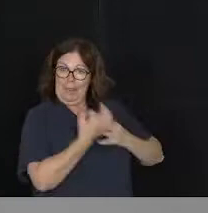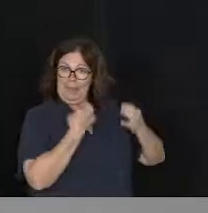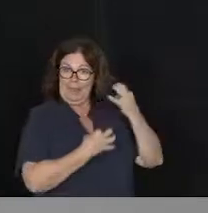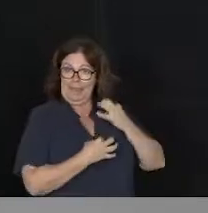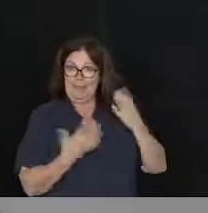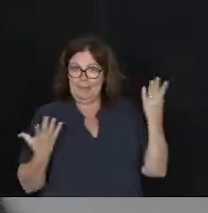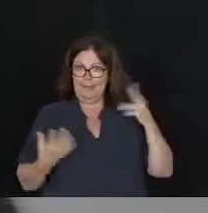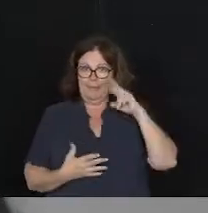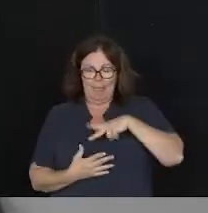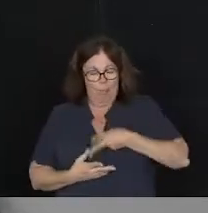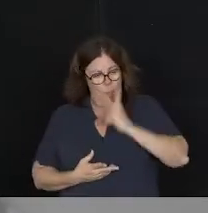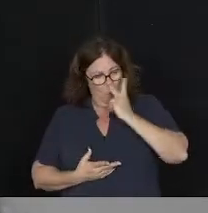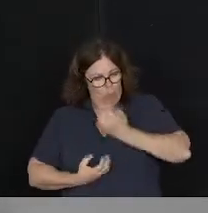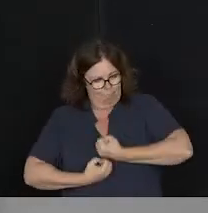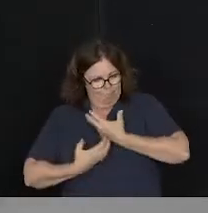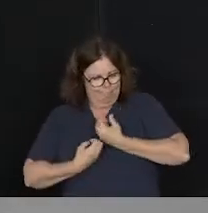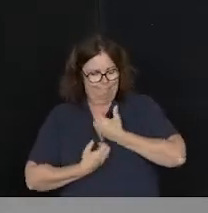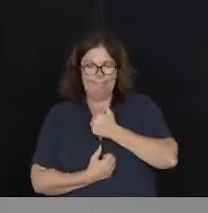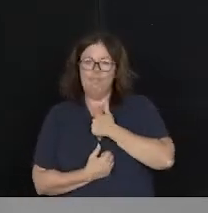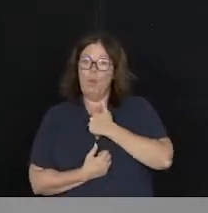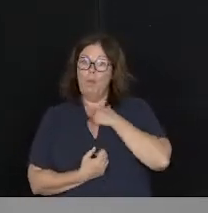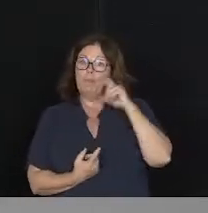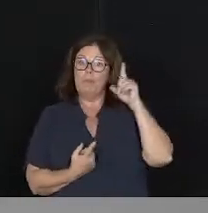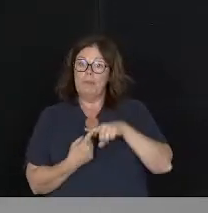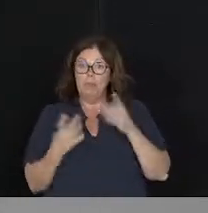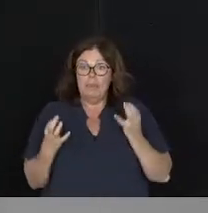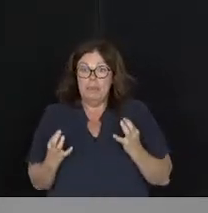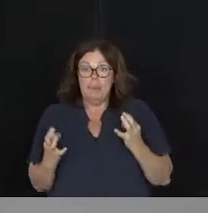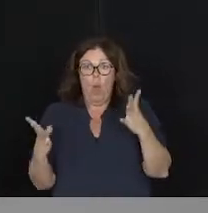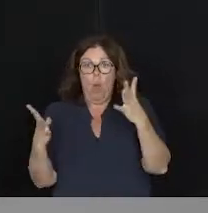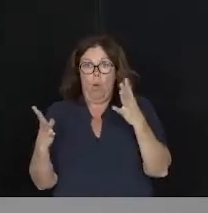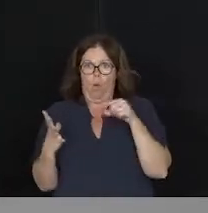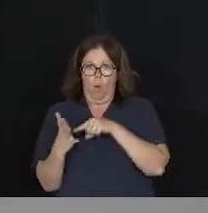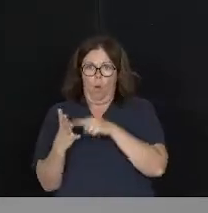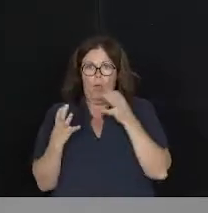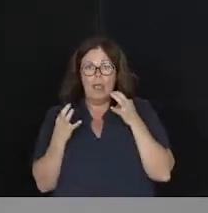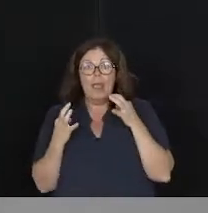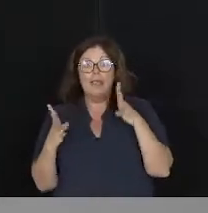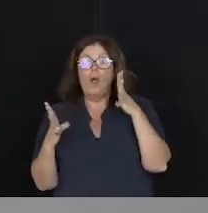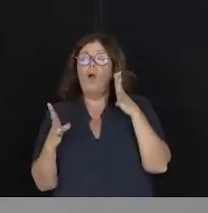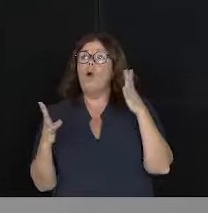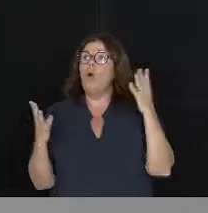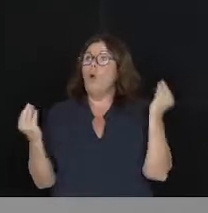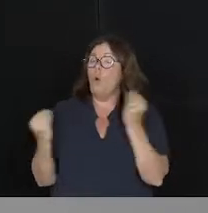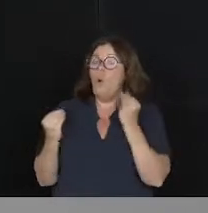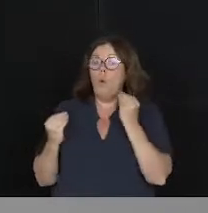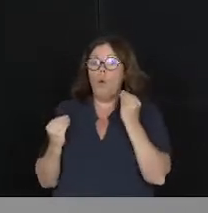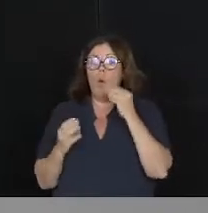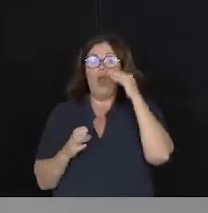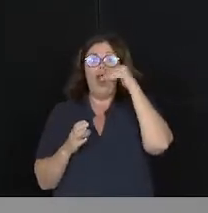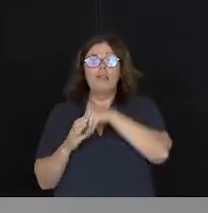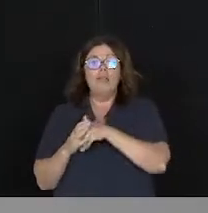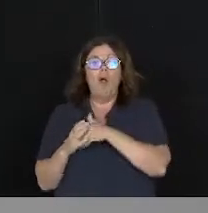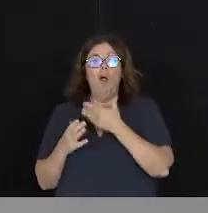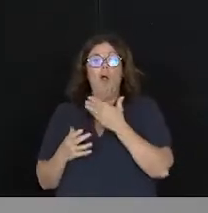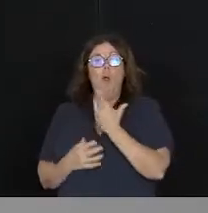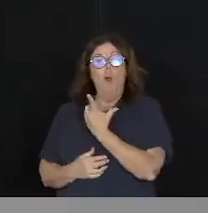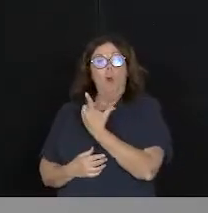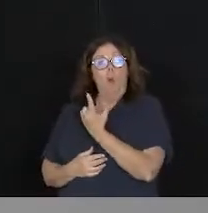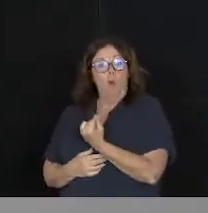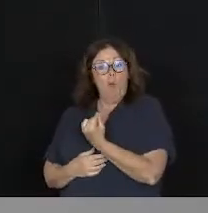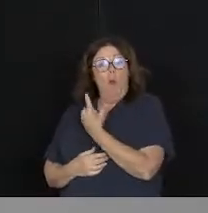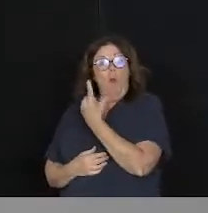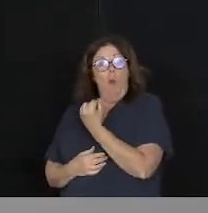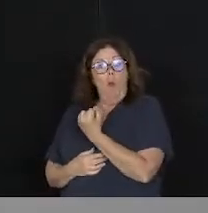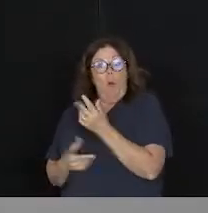ma communication est centrée sur la perception du temps et sur l'évocation du temps au sein des correspondances conjugales pendant la Première